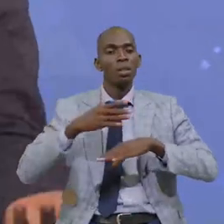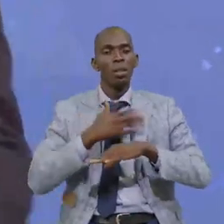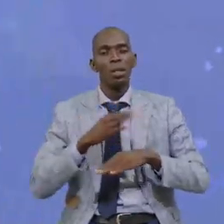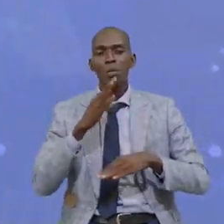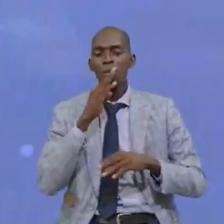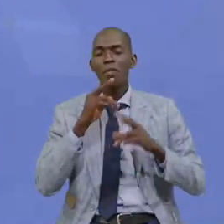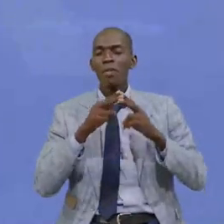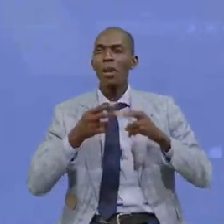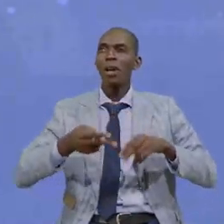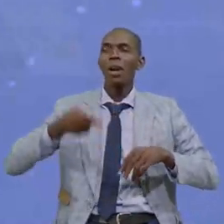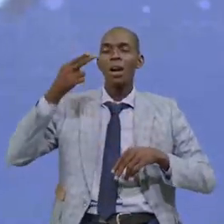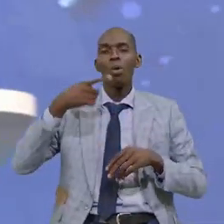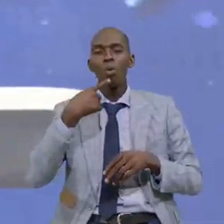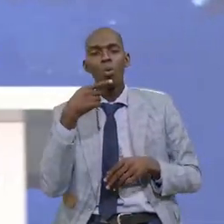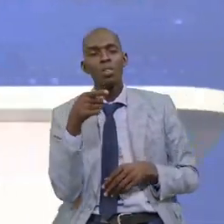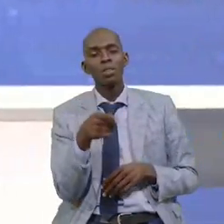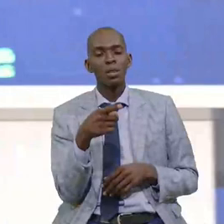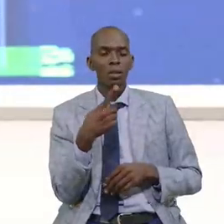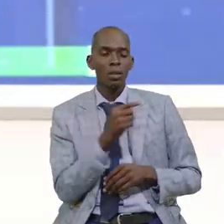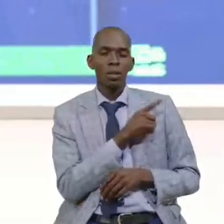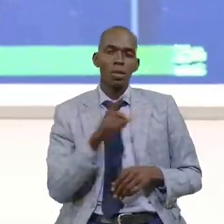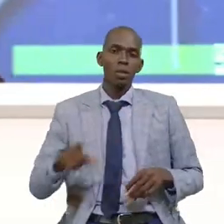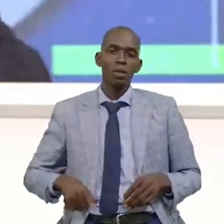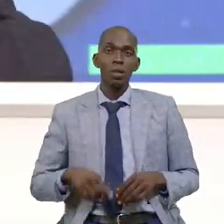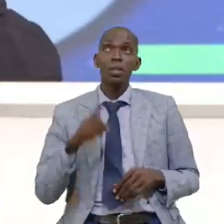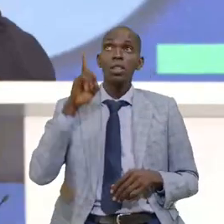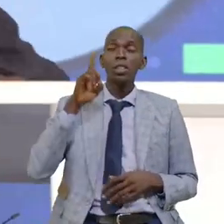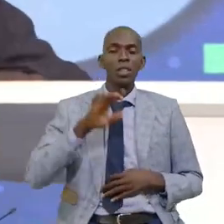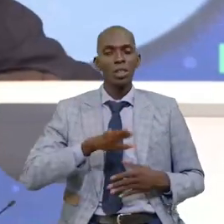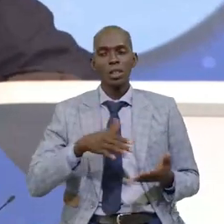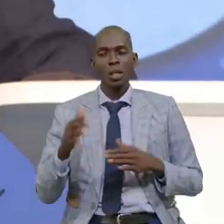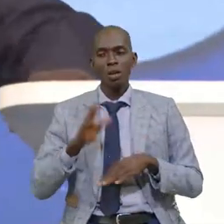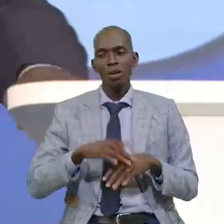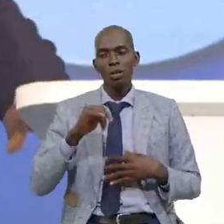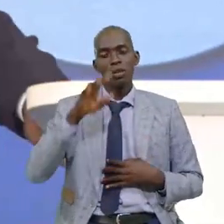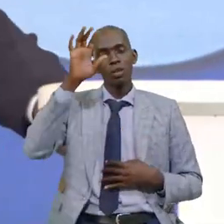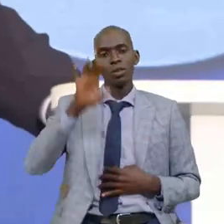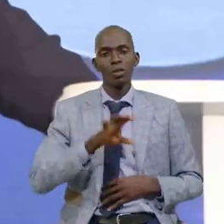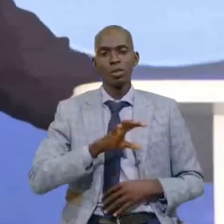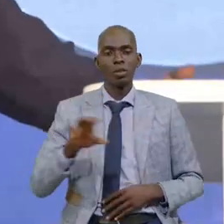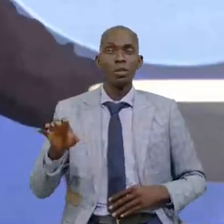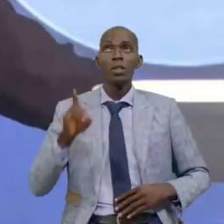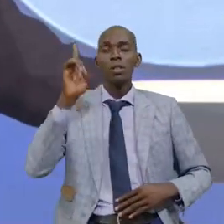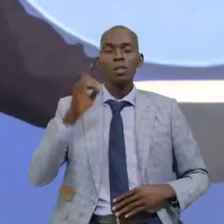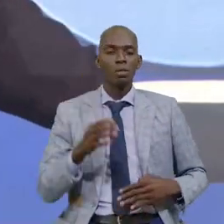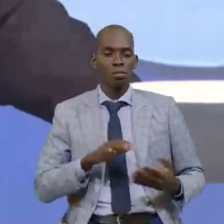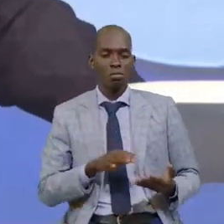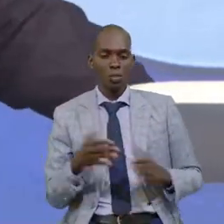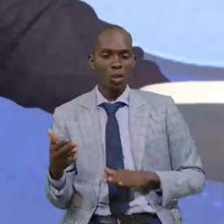bien haut. Ça, c'est le Seigneur. Il est mort sur la croix. Il a été enseveli